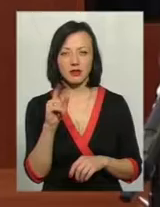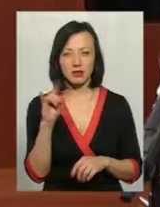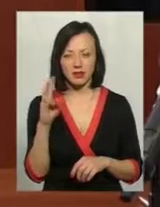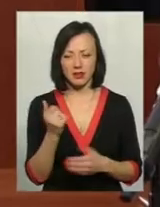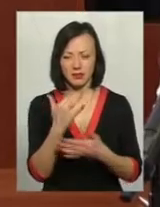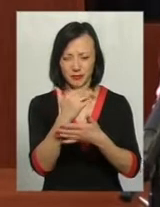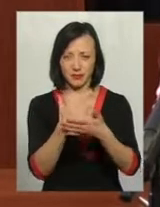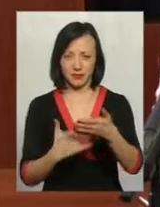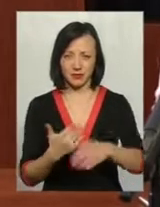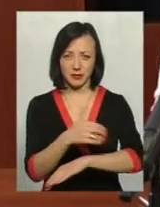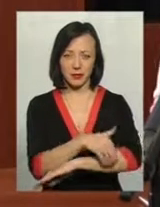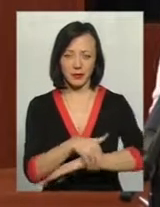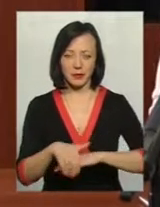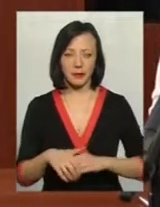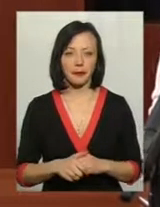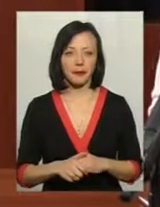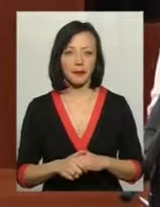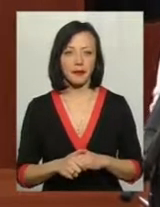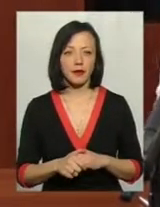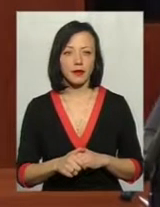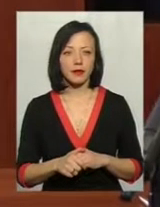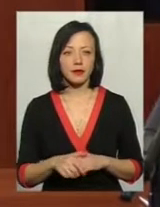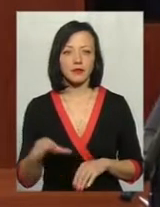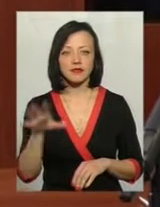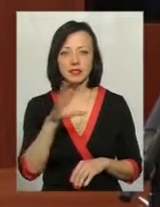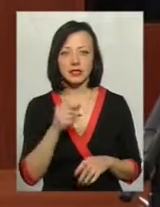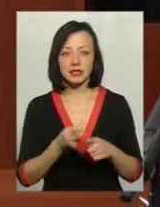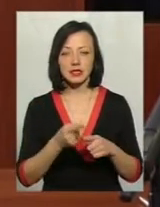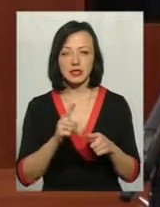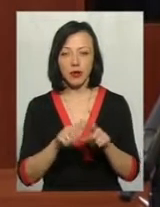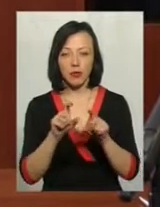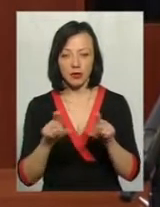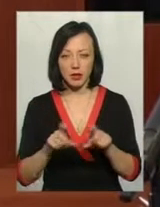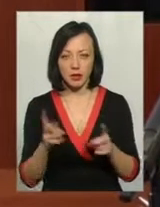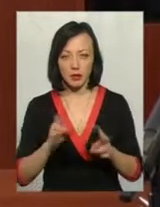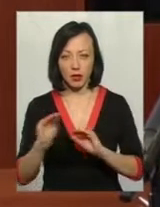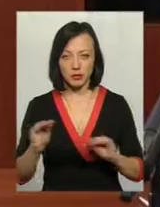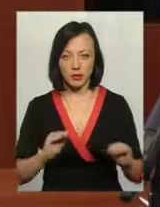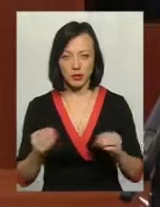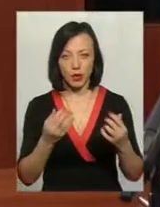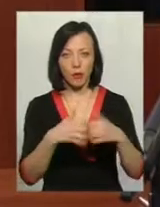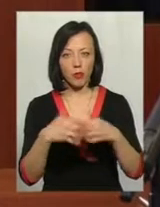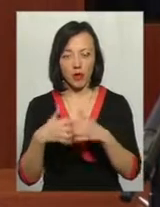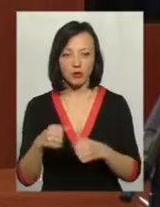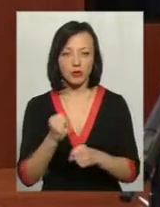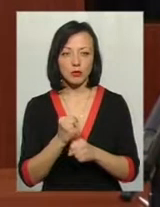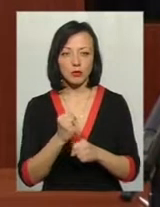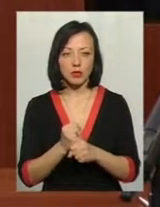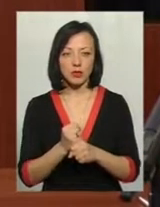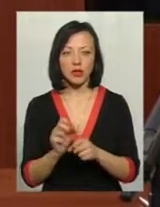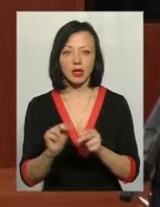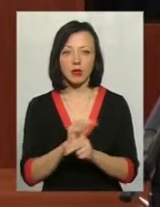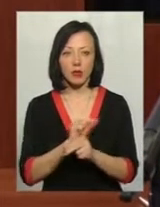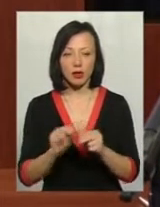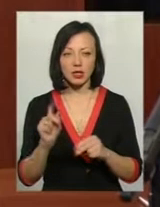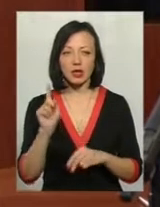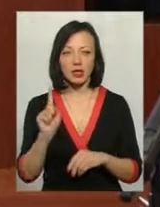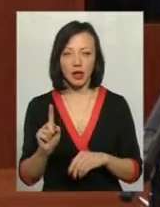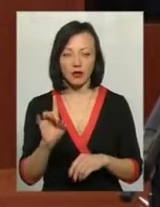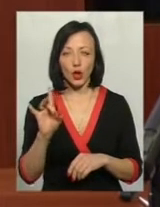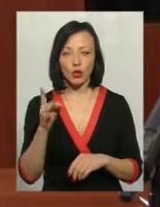на Молодіжній і так далі. Тобто всі ці амбулаторії треба оснастити обладнання, зробити пристойні ремонти. І навіть